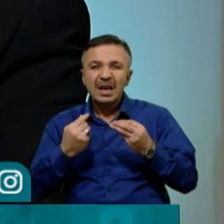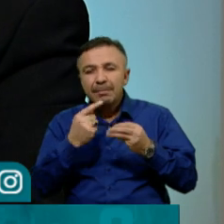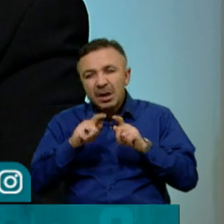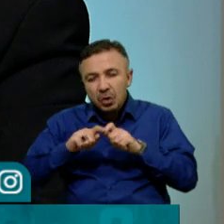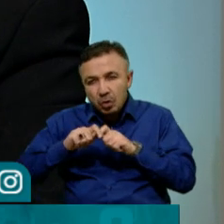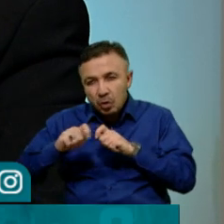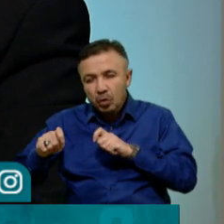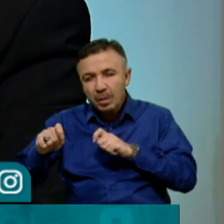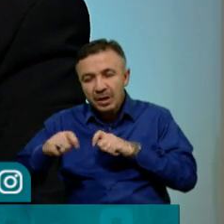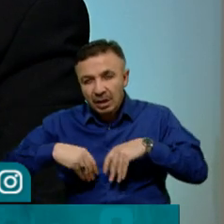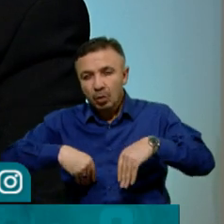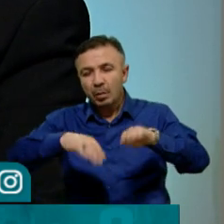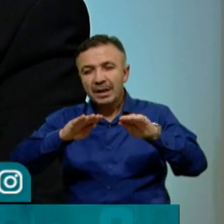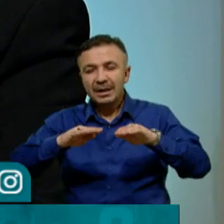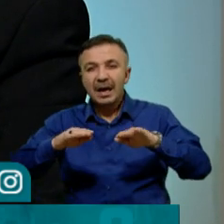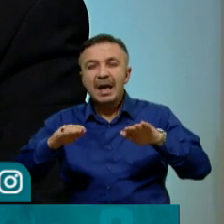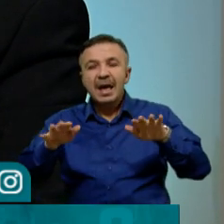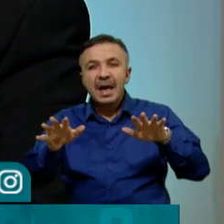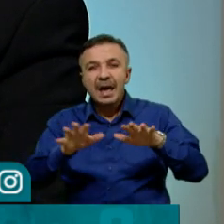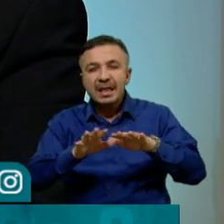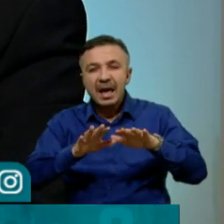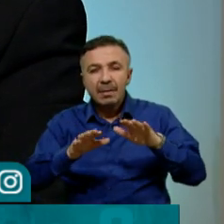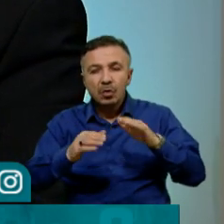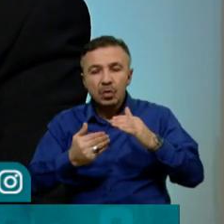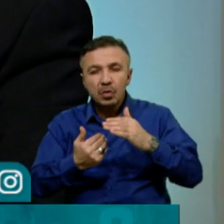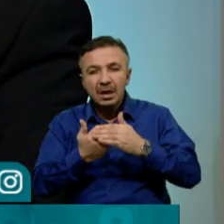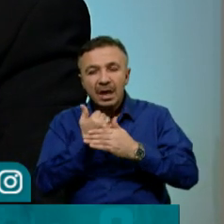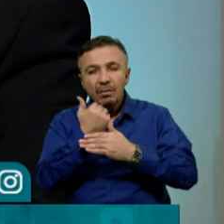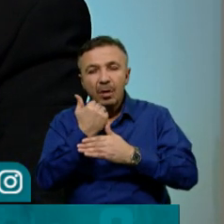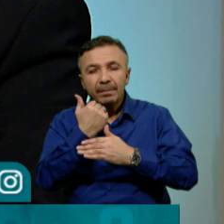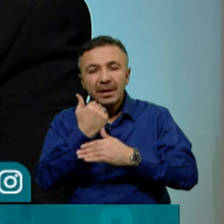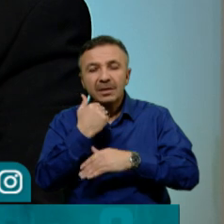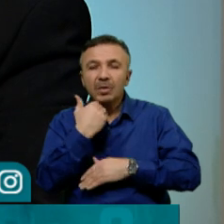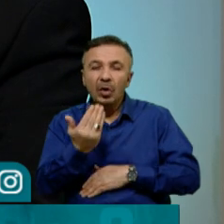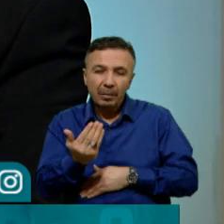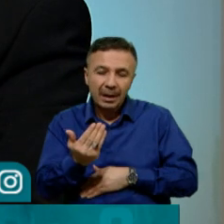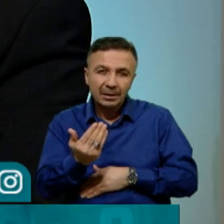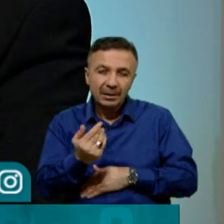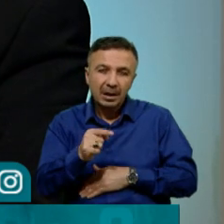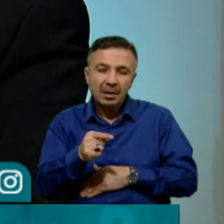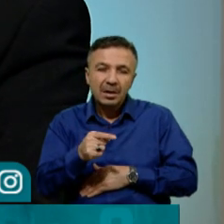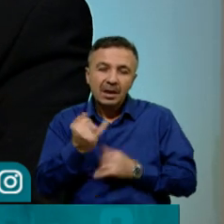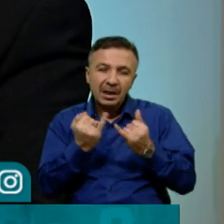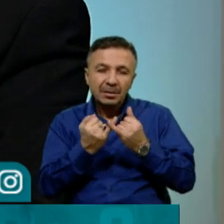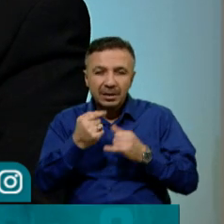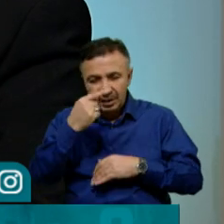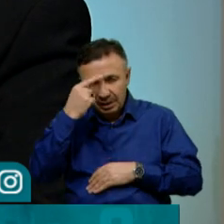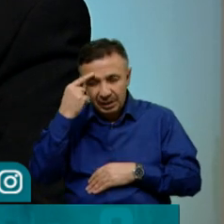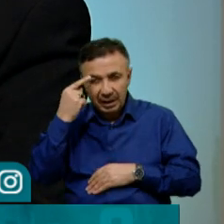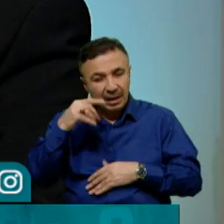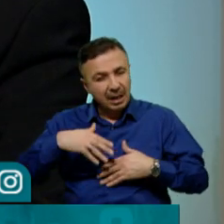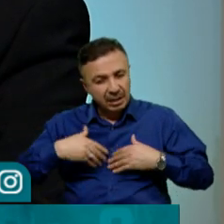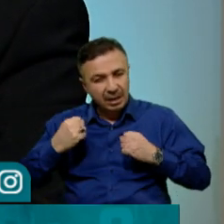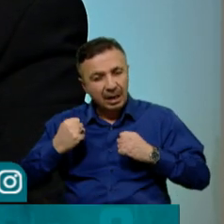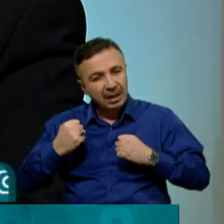kumaş üzerinde TEM yapılamaz kardeşimiz İnşallah sağlığına sıhhatine kavuşmuş tünel Hamdi kavuştuğunu